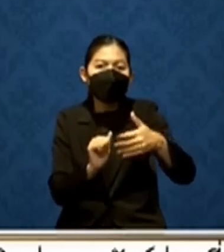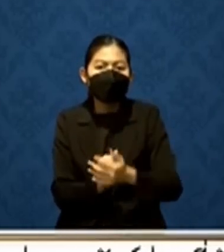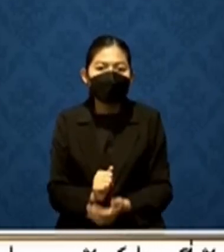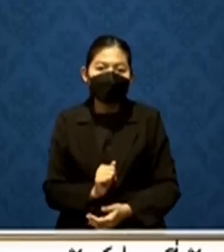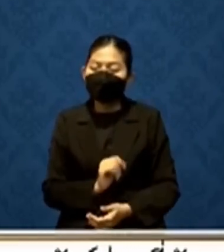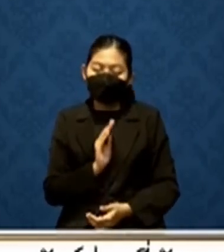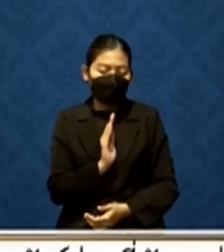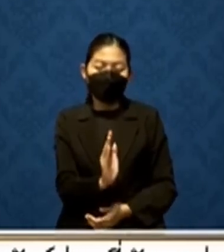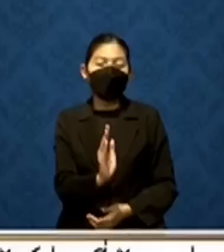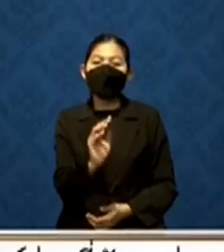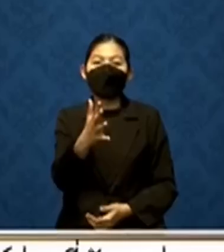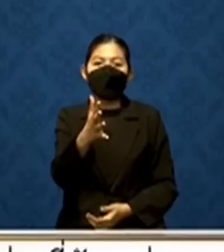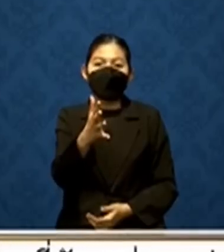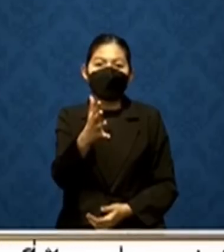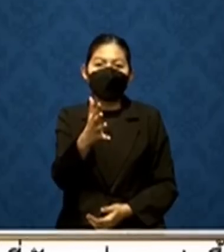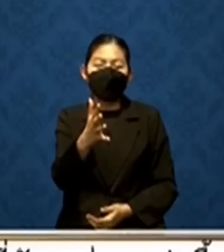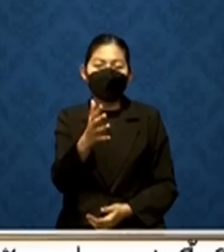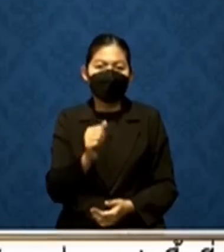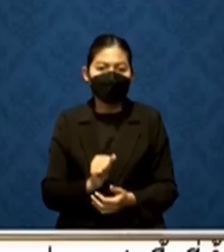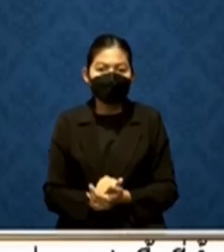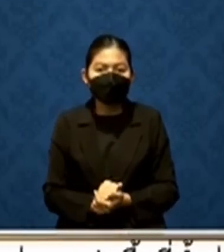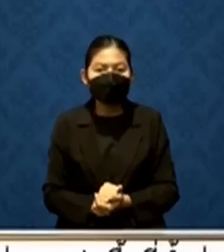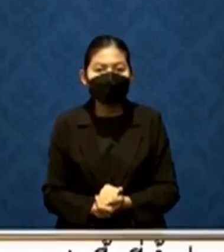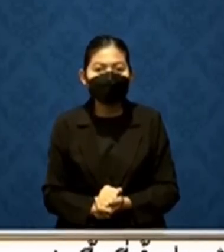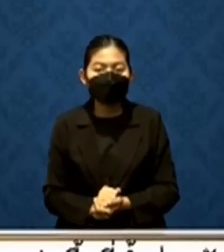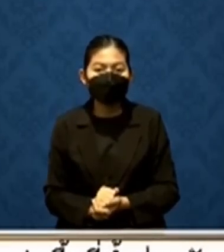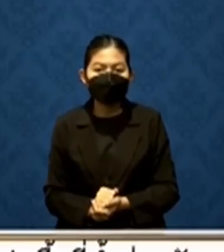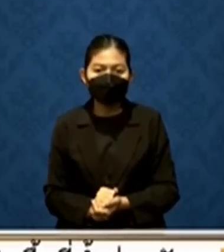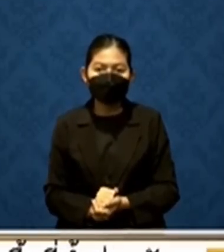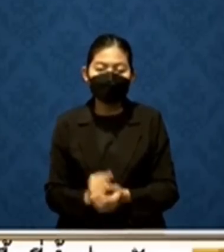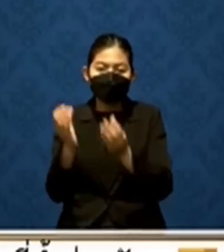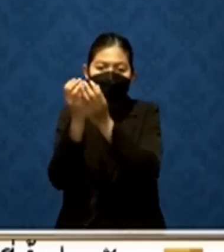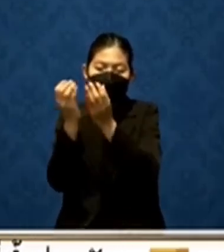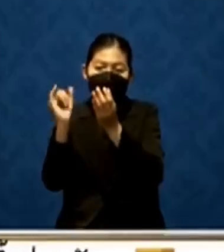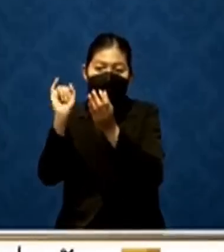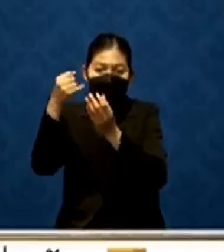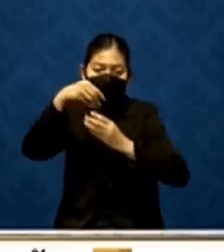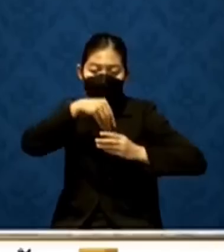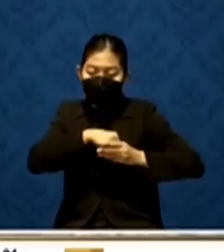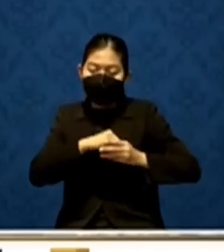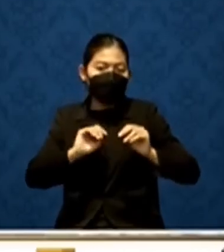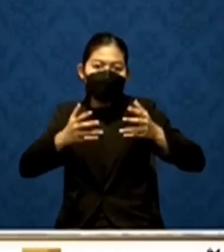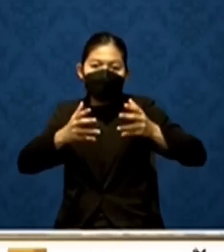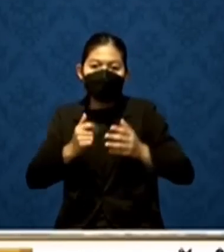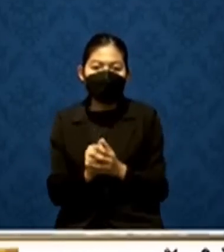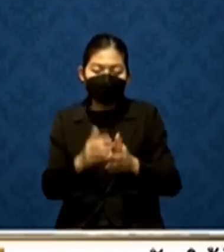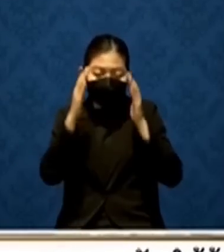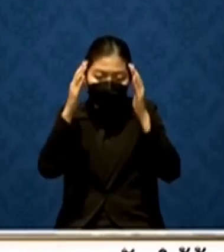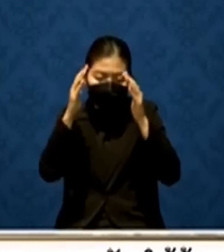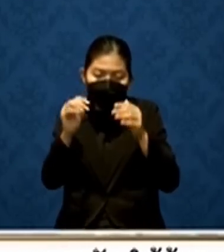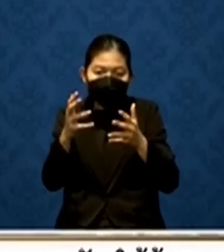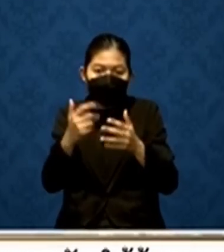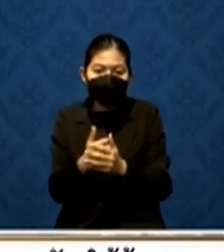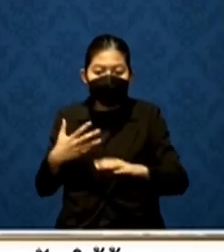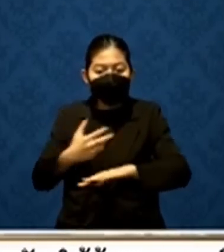ซื่อสุดซื่อสัตย์สุจริตเป็นที่ประจักษ์ไร้คุณธรรมจริยธรรมไร้จิตสำนึกของการเป็นนัก